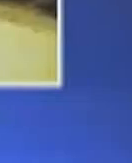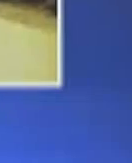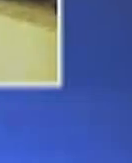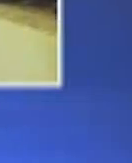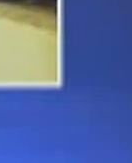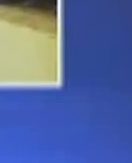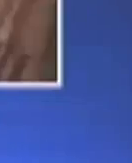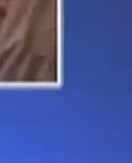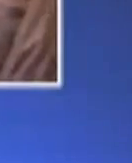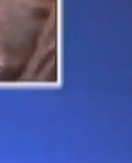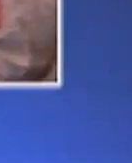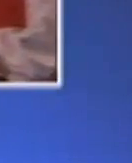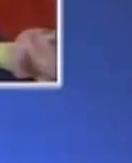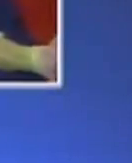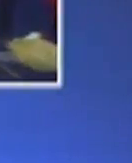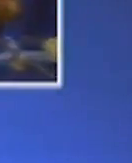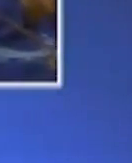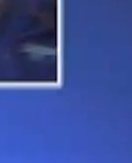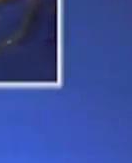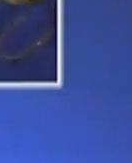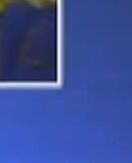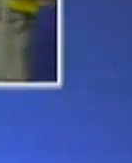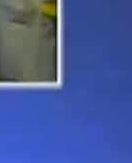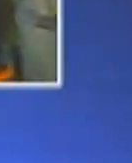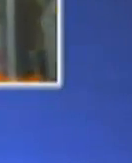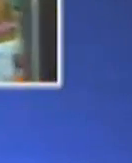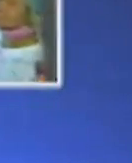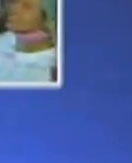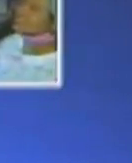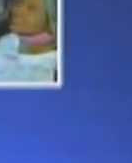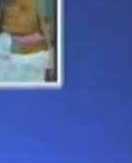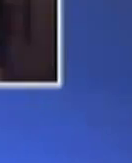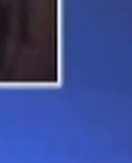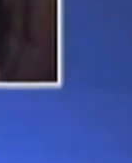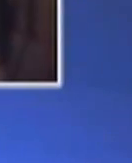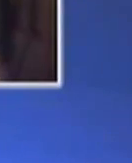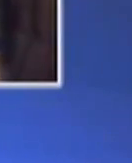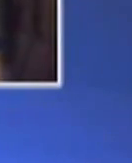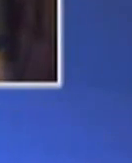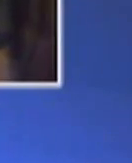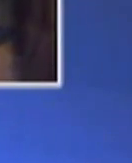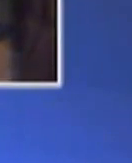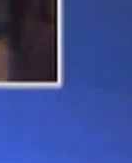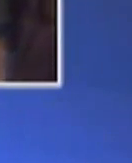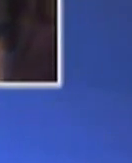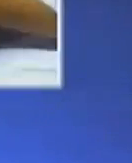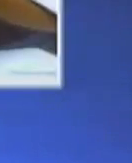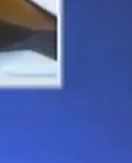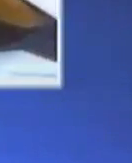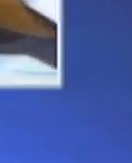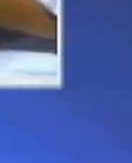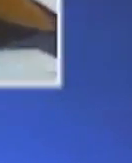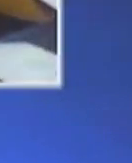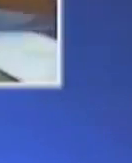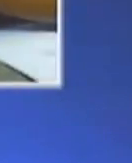สาสมเด็จพระศรีนครินทราบรมราชชนนีพสว.นะครับโครงการมูลนิธิขาเทียมและโครงการพัฒนาด